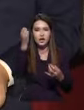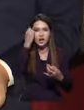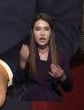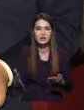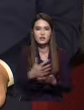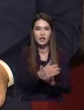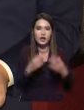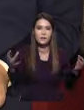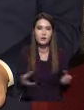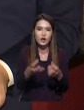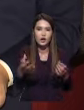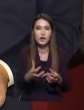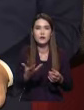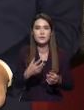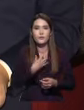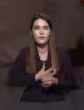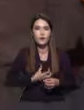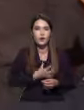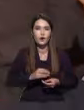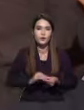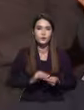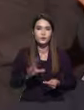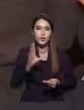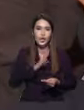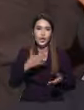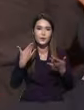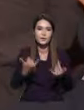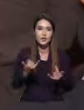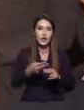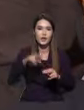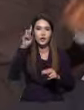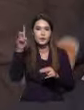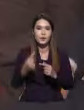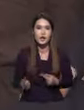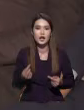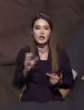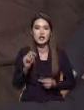және құжаттардың құндылығын сараптаумен алысып келеді. Қазір облыстық мемлекеттік архивте